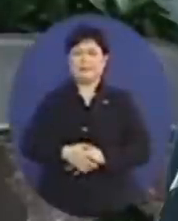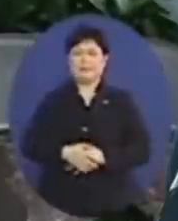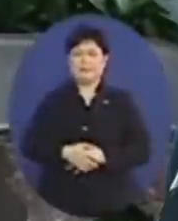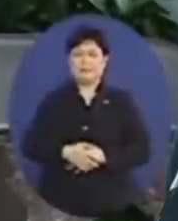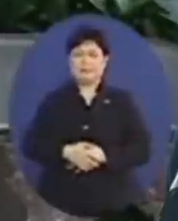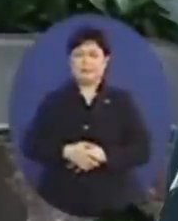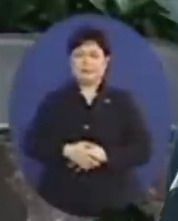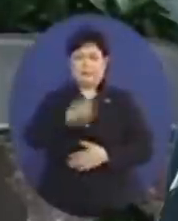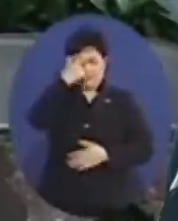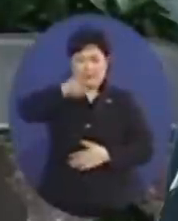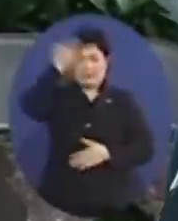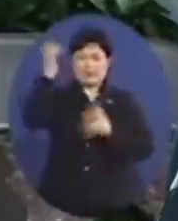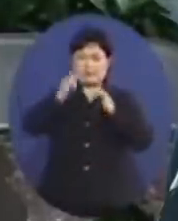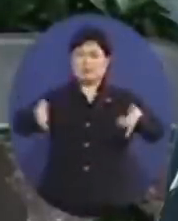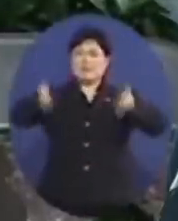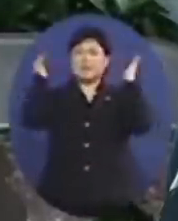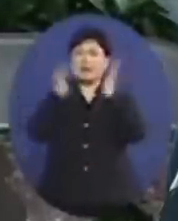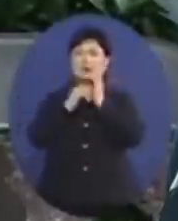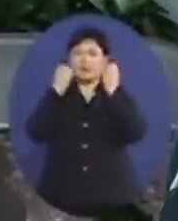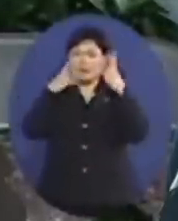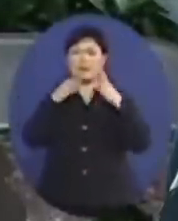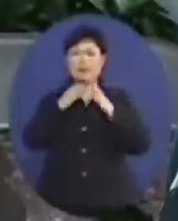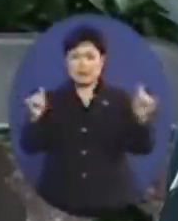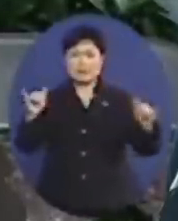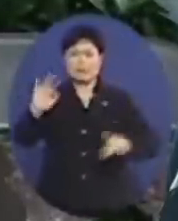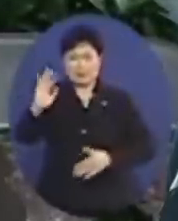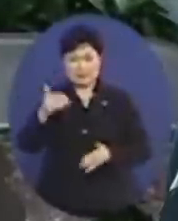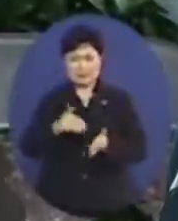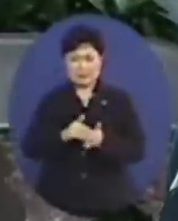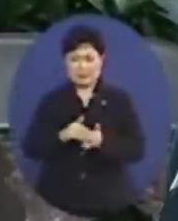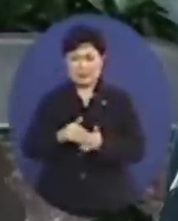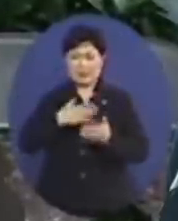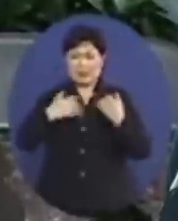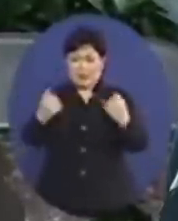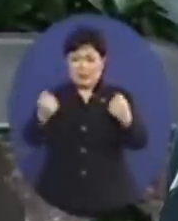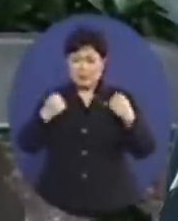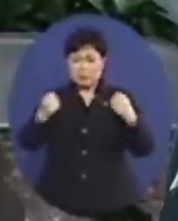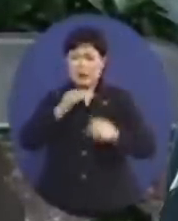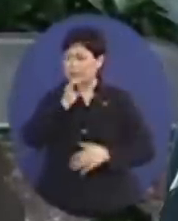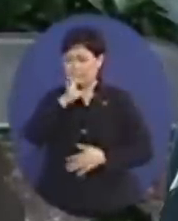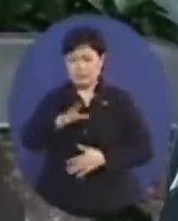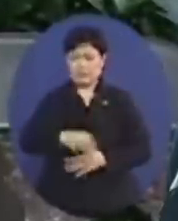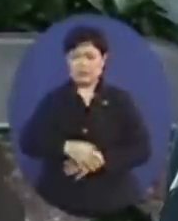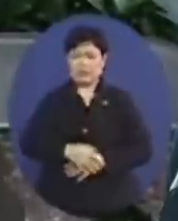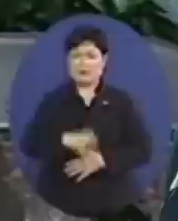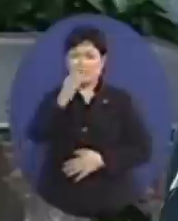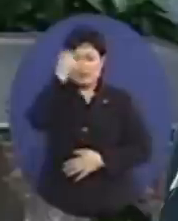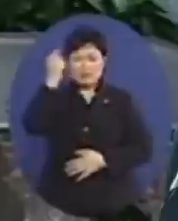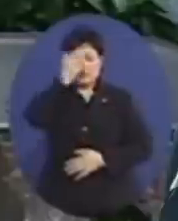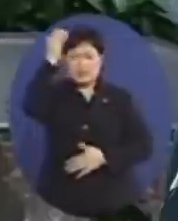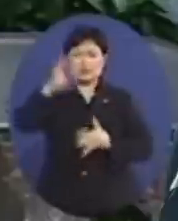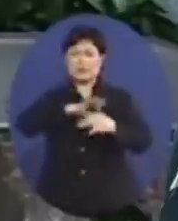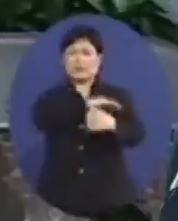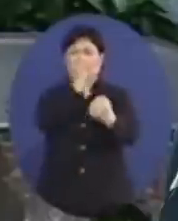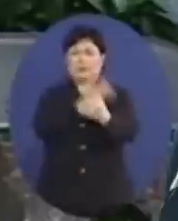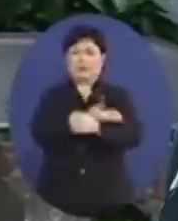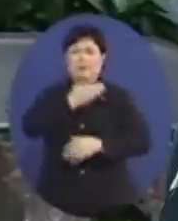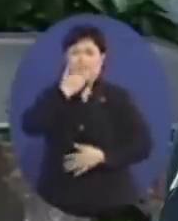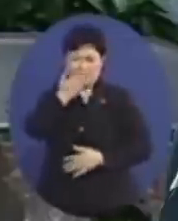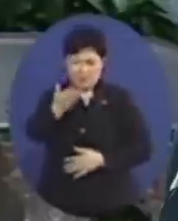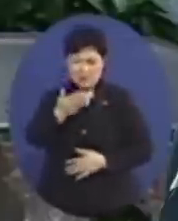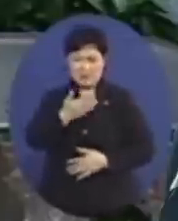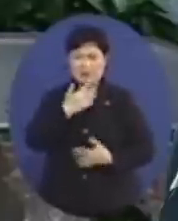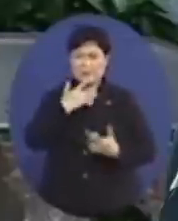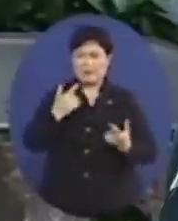옛 사람은 지나가버리고 새 사람이 되는 것입니다. 내 힘으로 되는 것이 아닙니다. 성령의 능력으로 되는 것입니다.